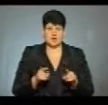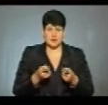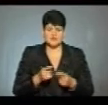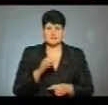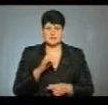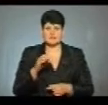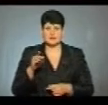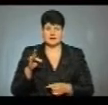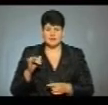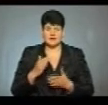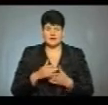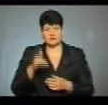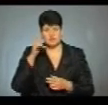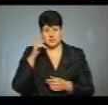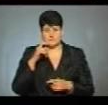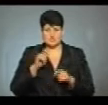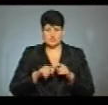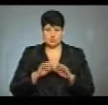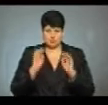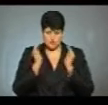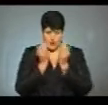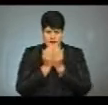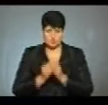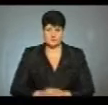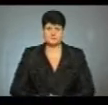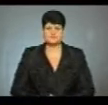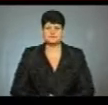Сергій Терендах знаходиться у Чортківському слідчому ізоляторі.